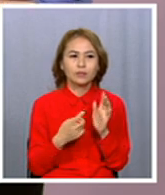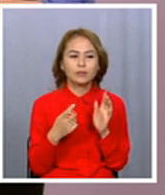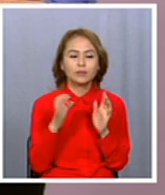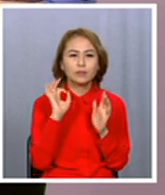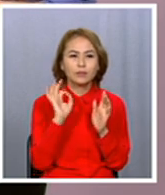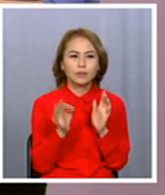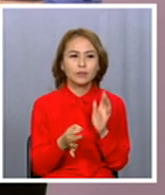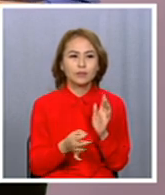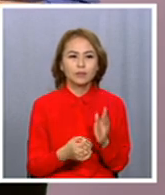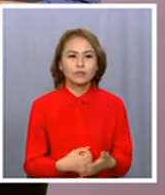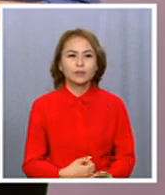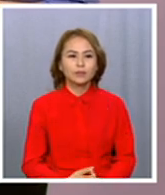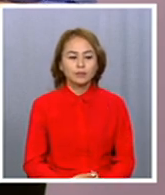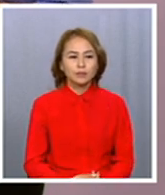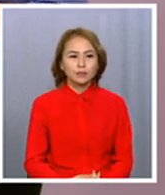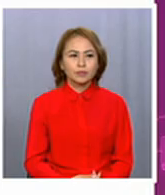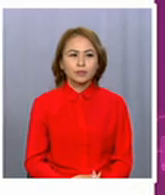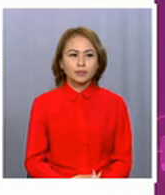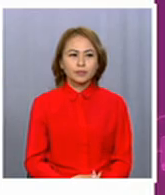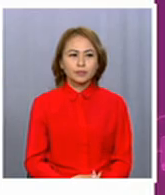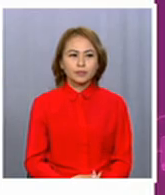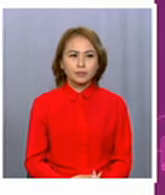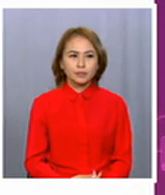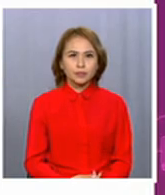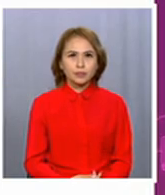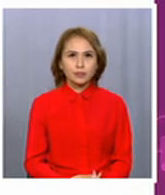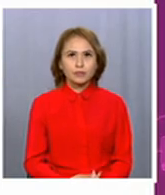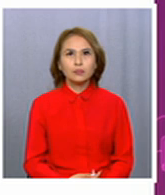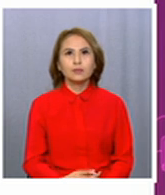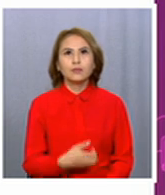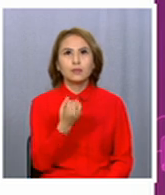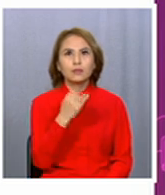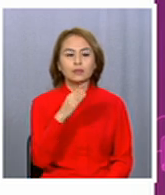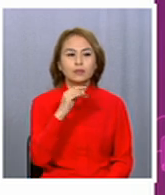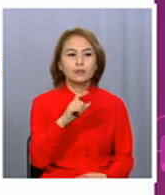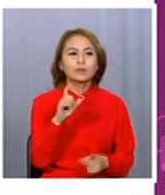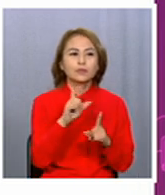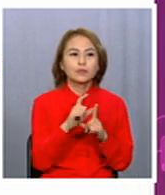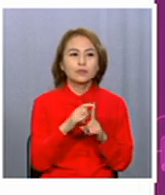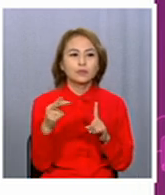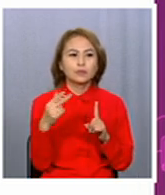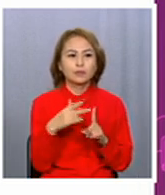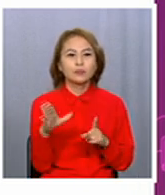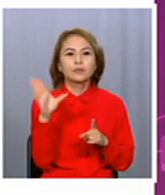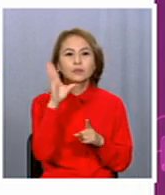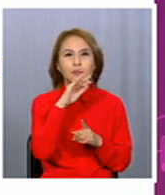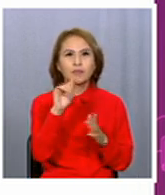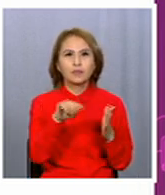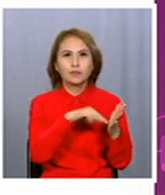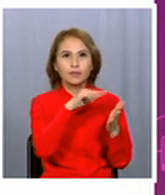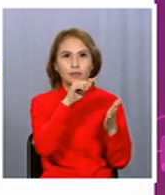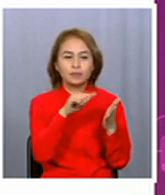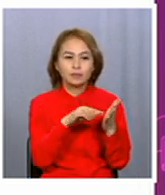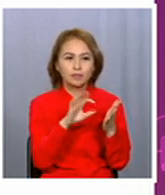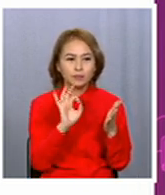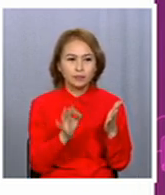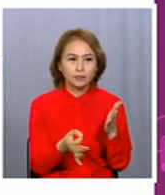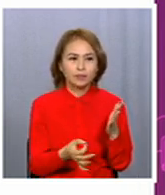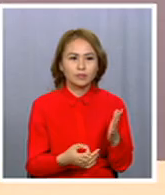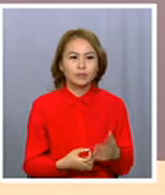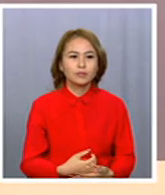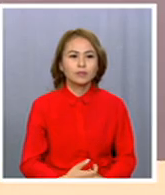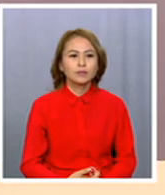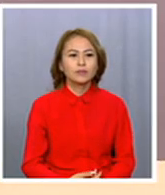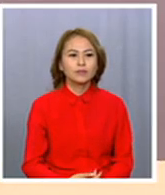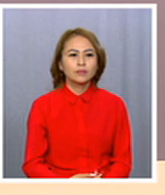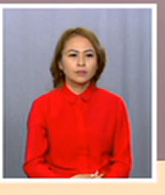Дұрыс, нүкте қойылды. Айжан сөйлем құрай ала ма? Қандай тыныс белгісі қойылады?